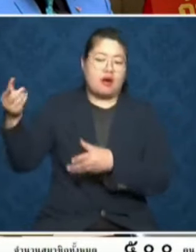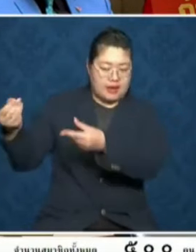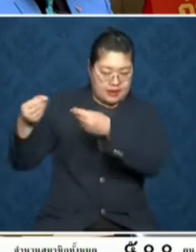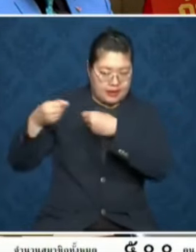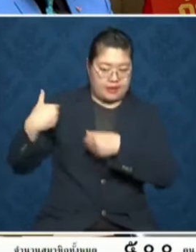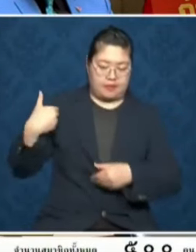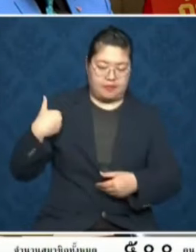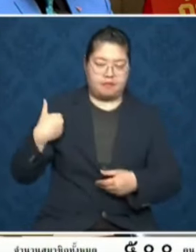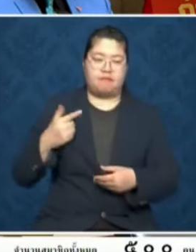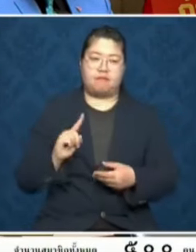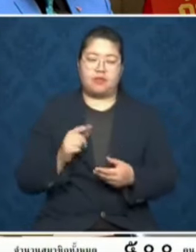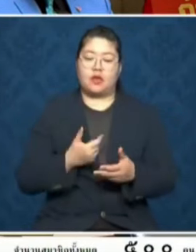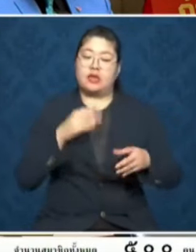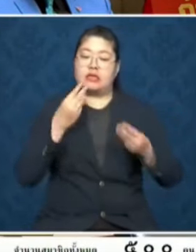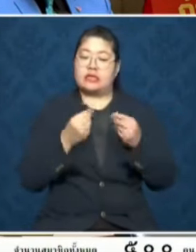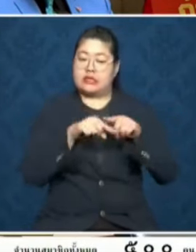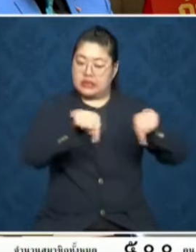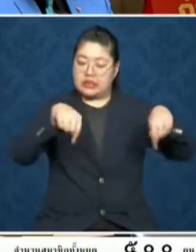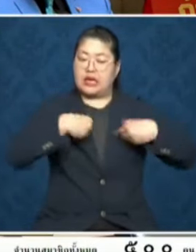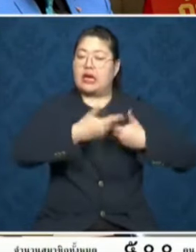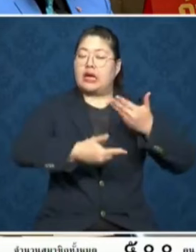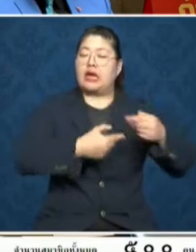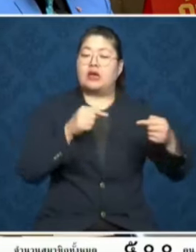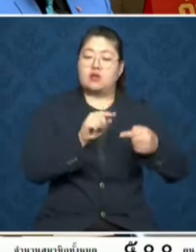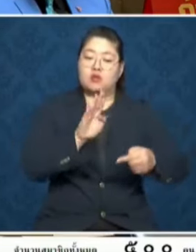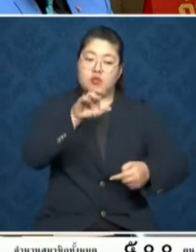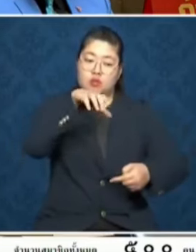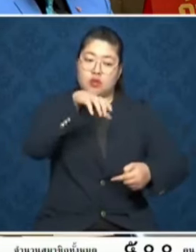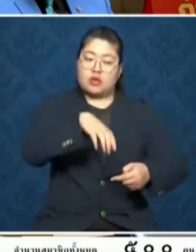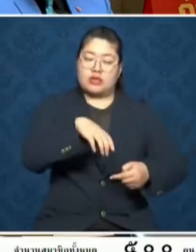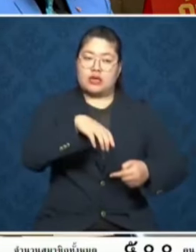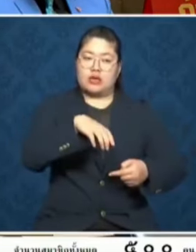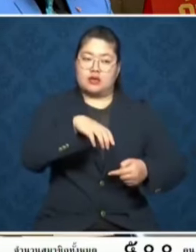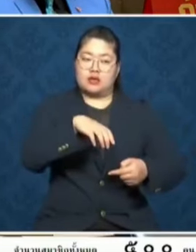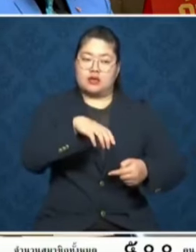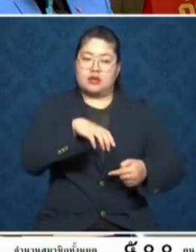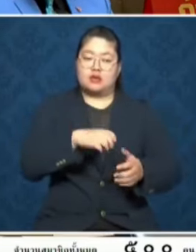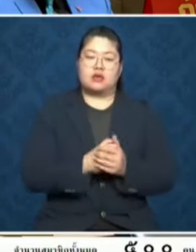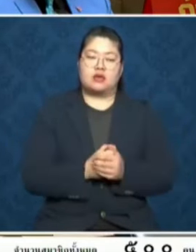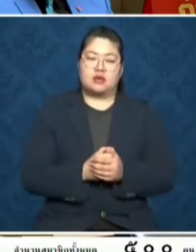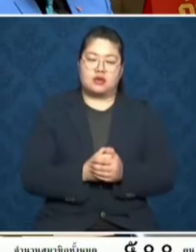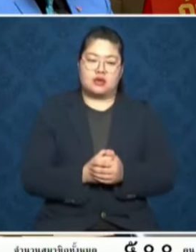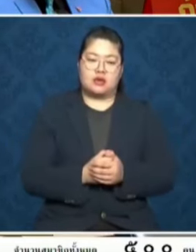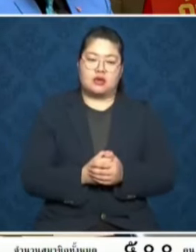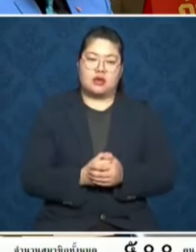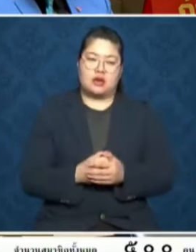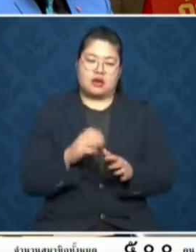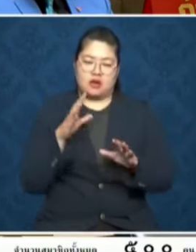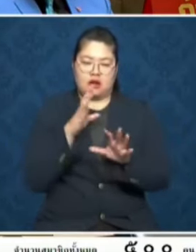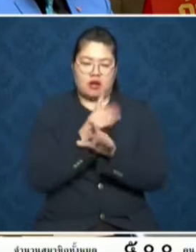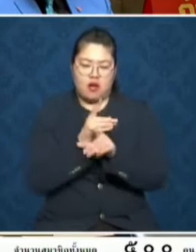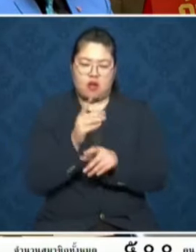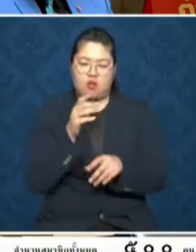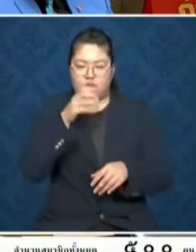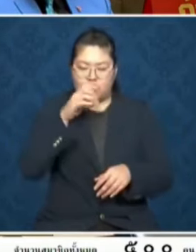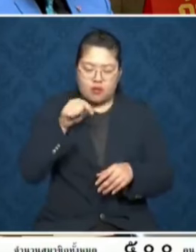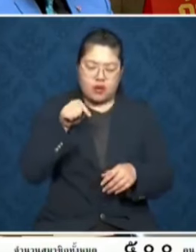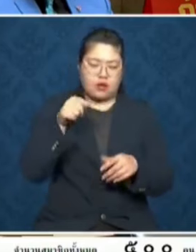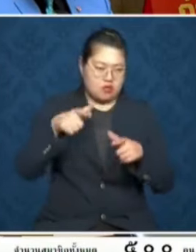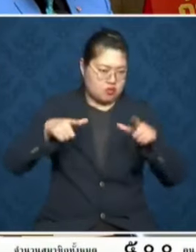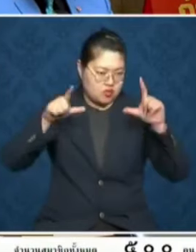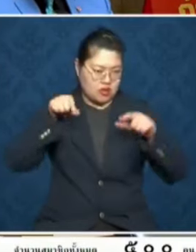ในซึ่งเป็นการขายที่ดินให้กับบริษัทในเครือธุรกิจเจ้าสัวเครื่องดื่มแอลกอฮอล์เจ้าใหญ่รายหนึ่งในราค